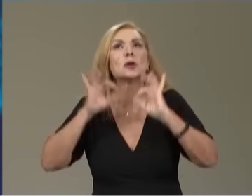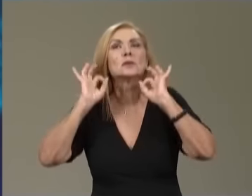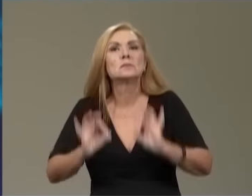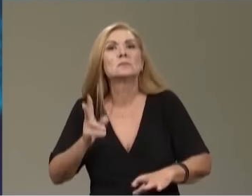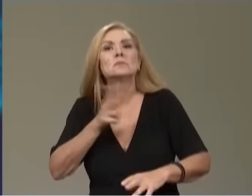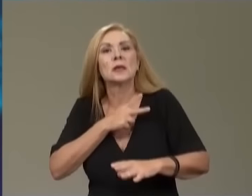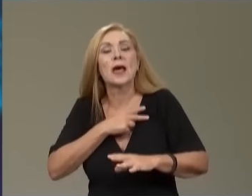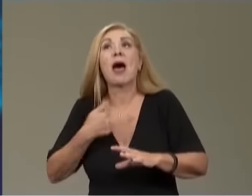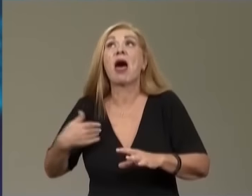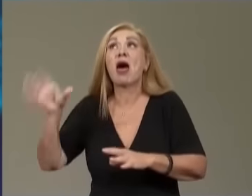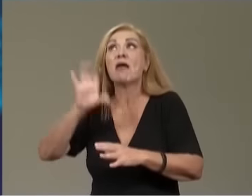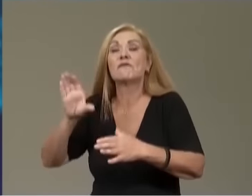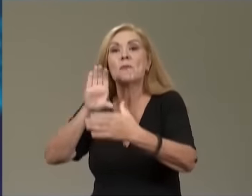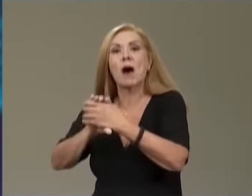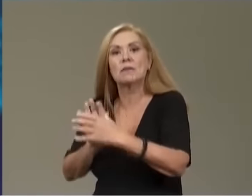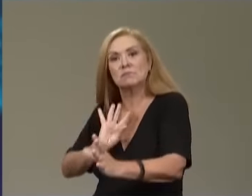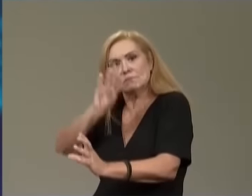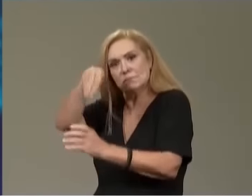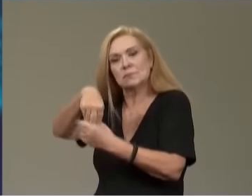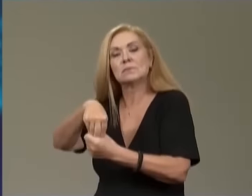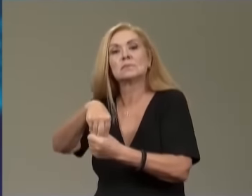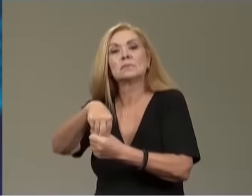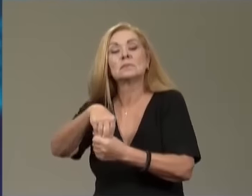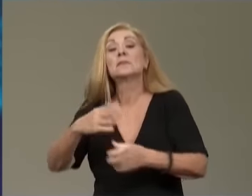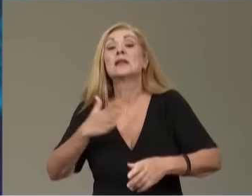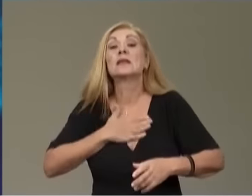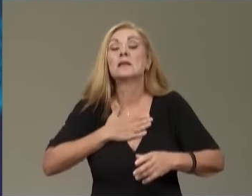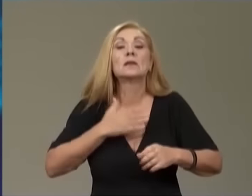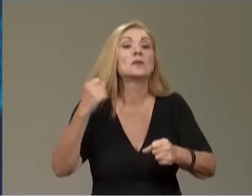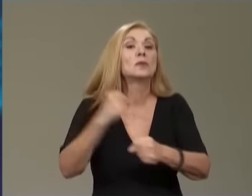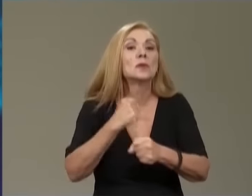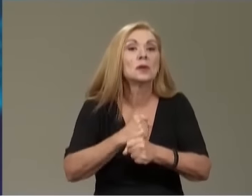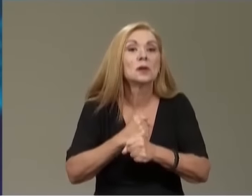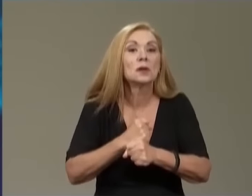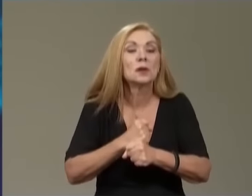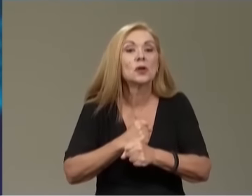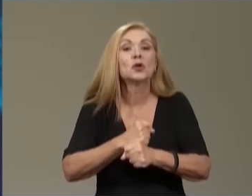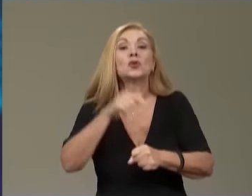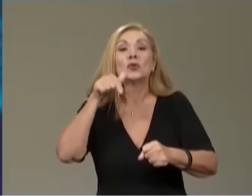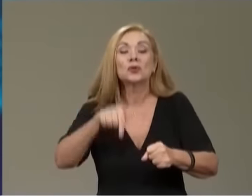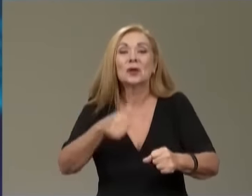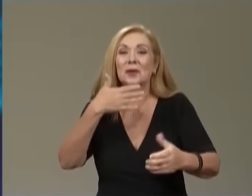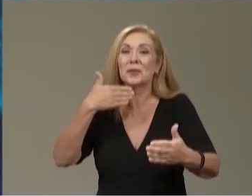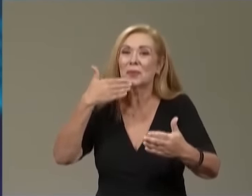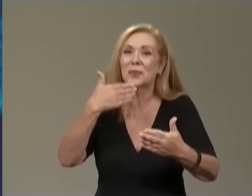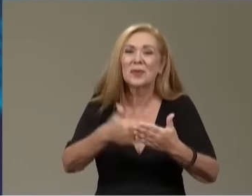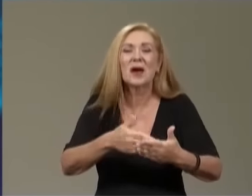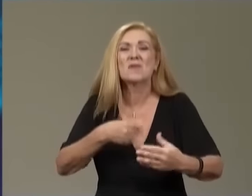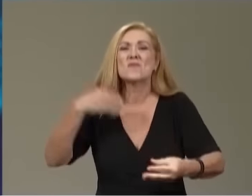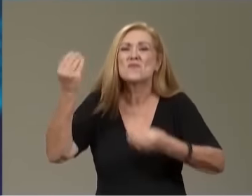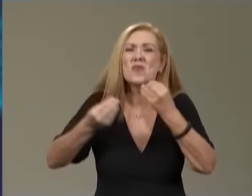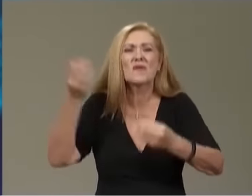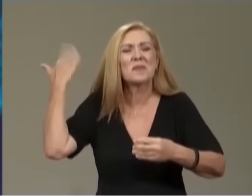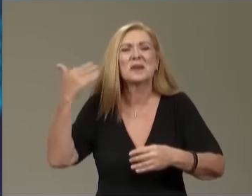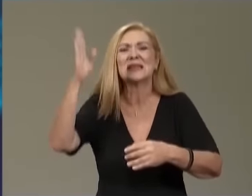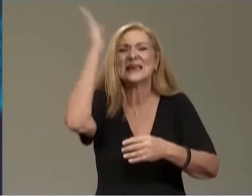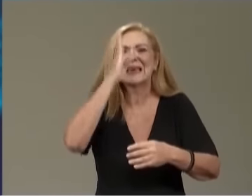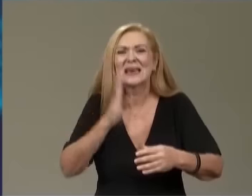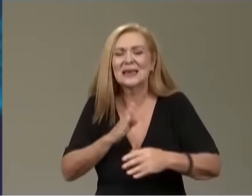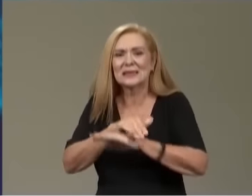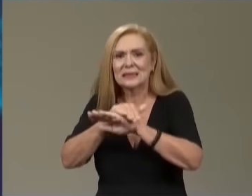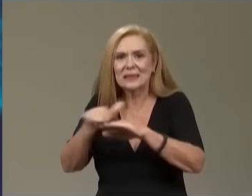στην ευρωπαϊκή οικογένεια. Δική μου αποστολή, τώρα που κλείνουμε τις ανοιχτές πληγές της κρίσης, είναι